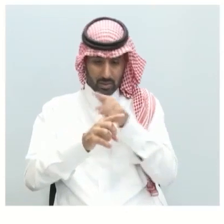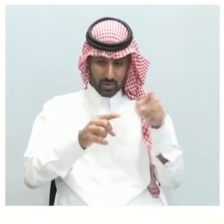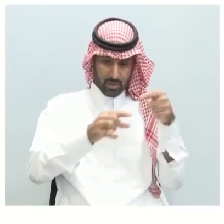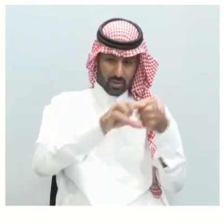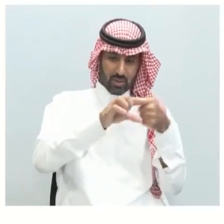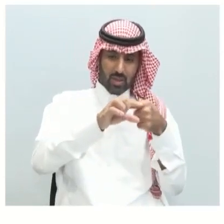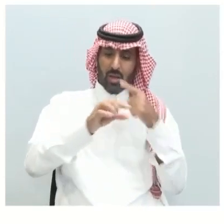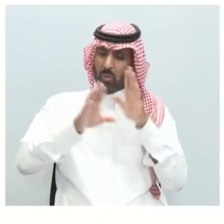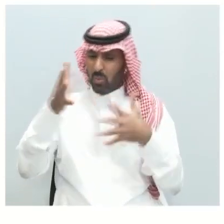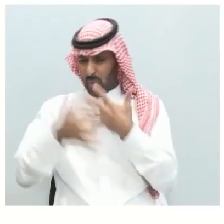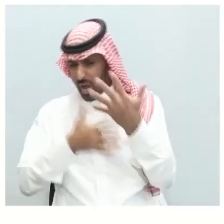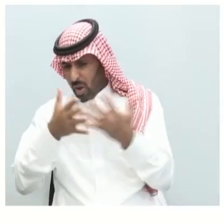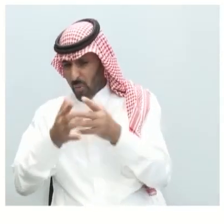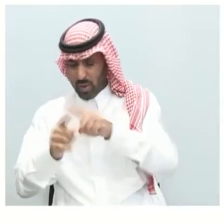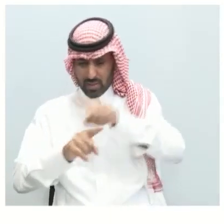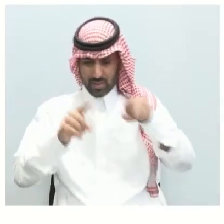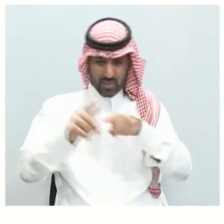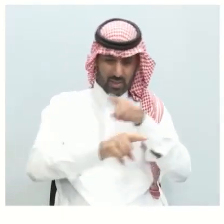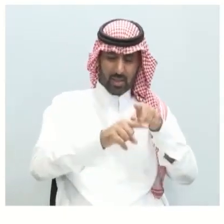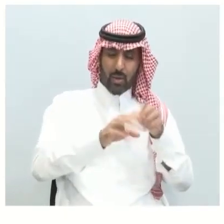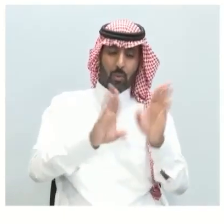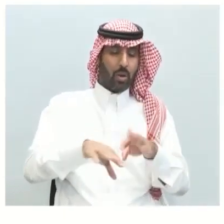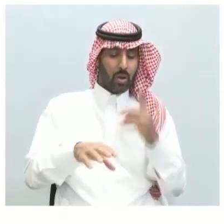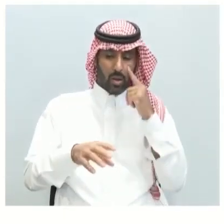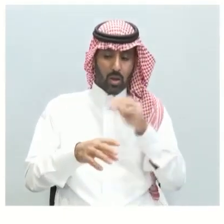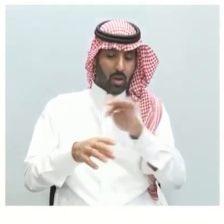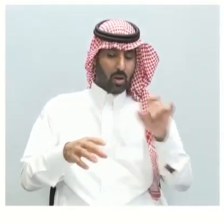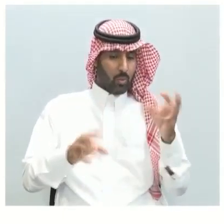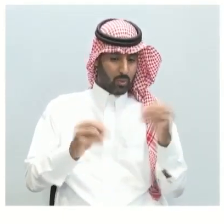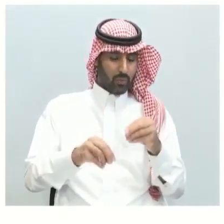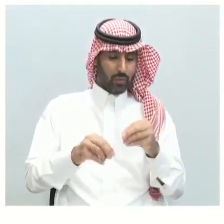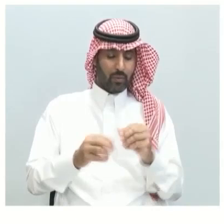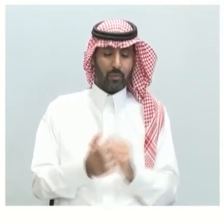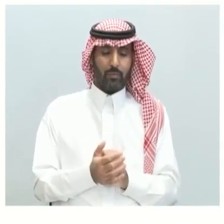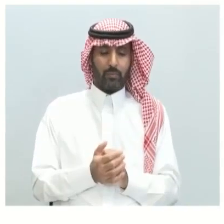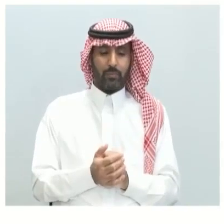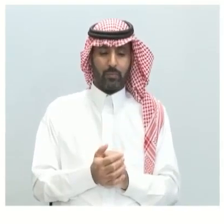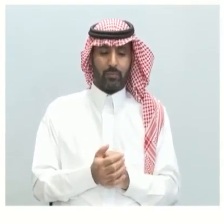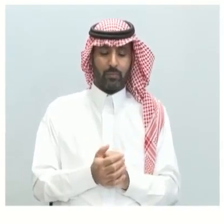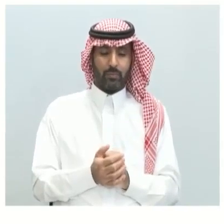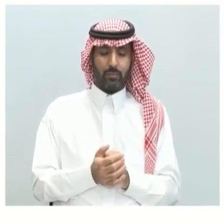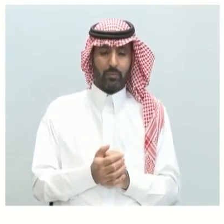ستكون في حاله دوران ما بينها على حسب المعطى لديك في المساله ما هو المطلوب